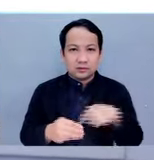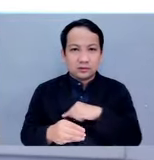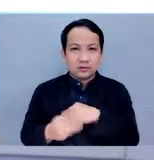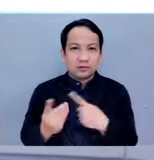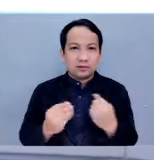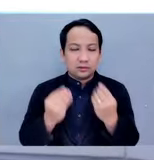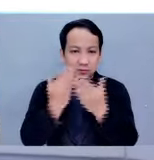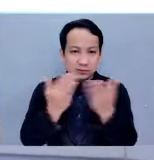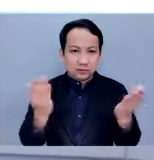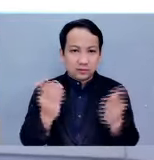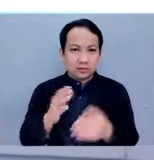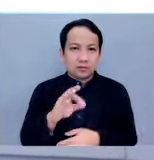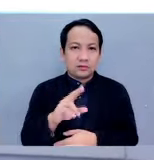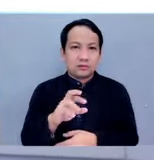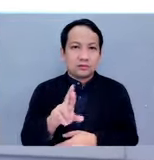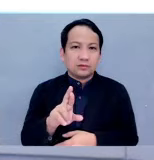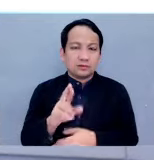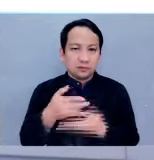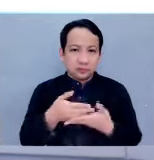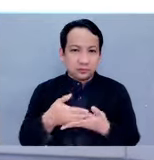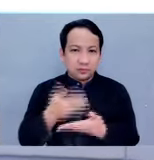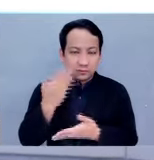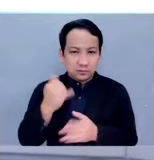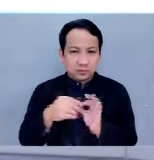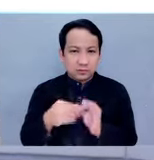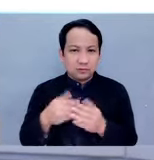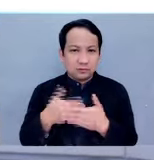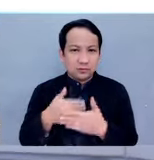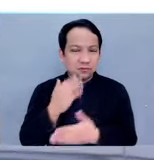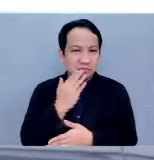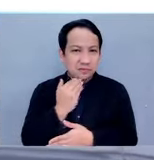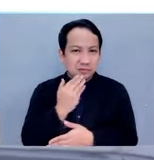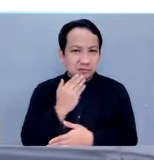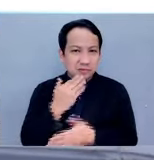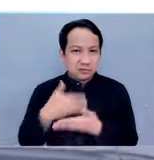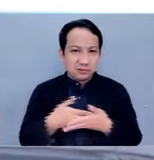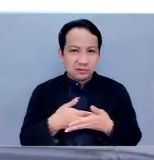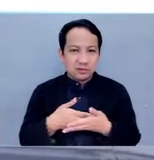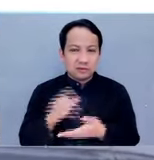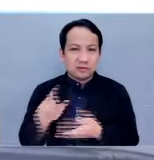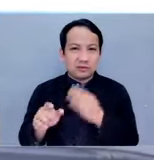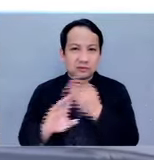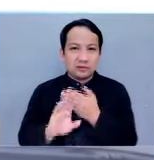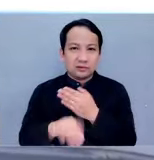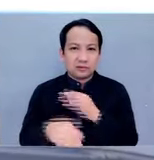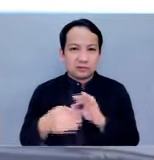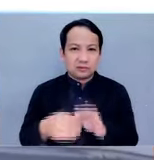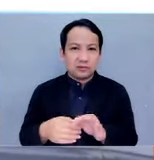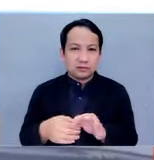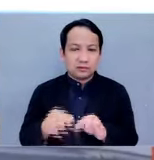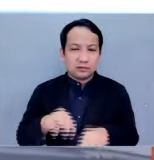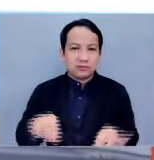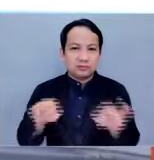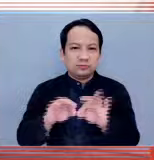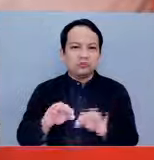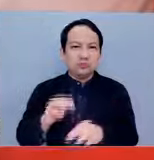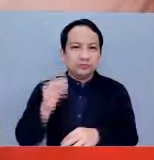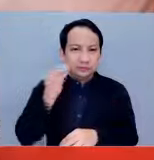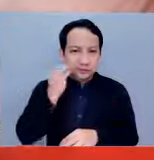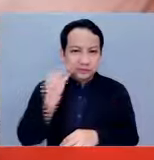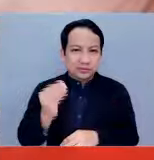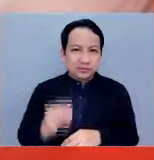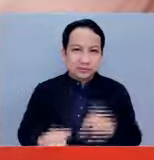mga fur babies, lalo na ng mga malalambing na pusa. Tulad na lang po ng nagbabalik studio nating kapatid, Maui. Hello!